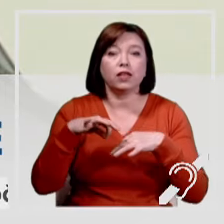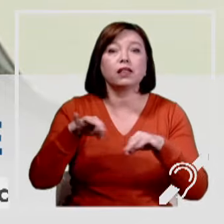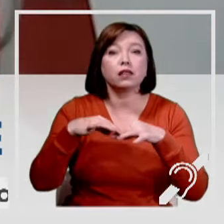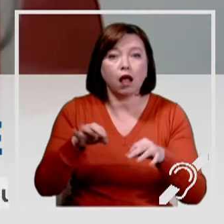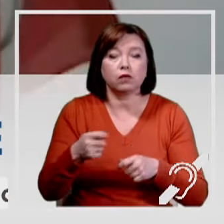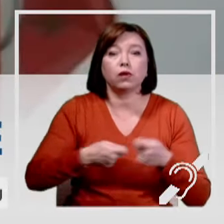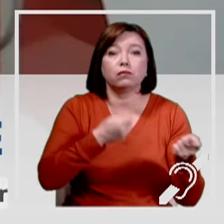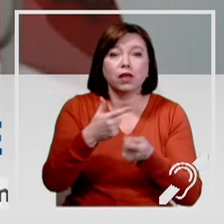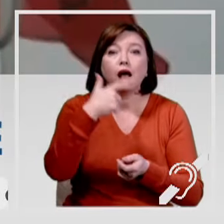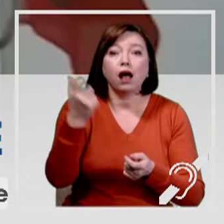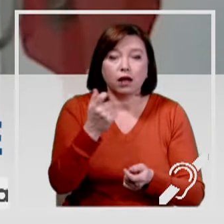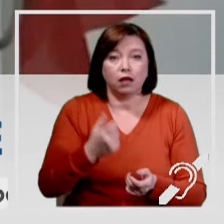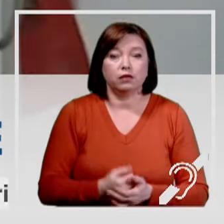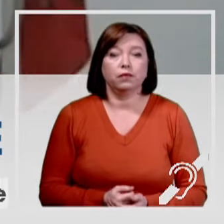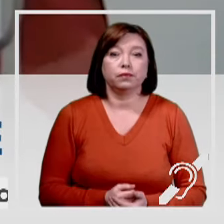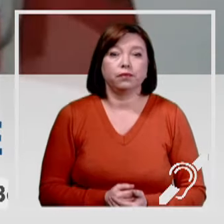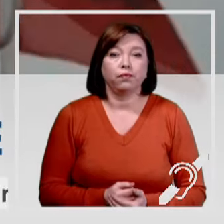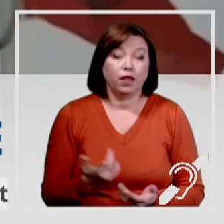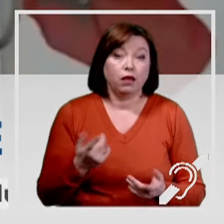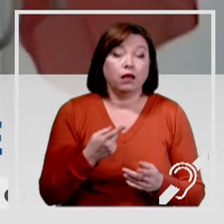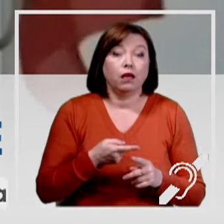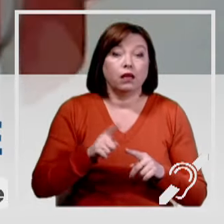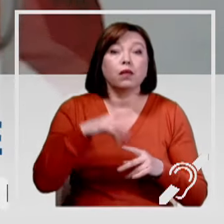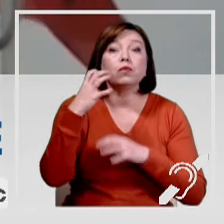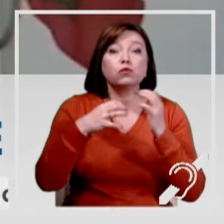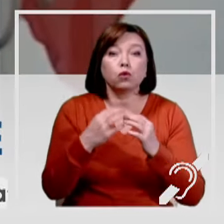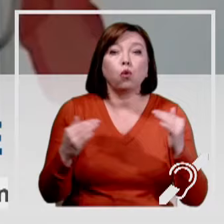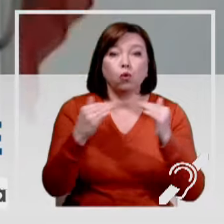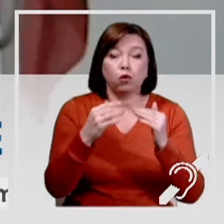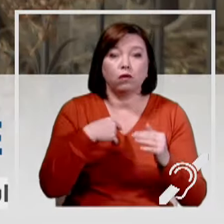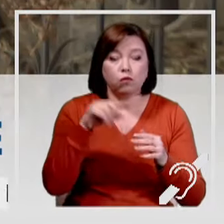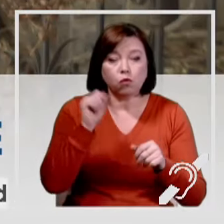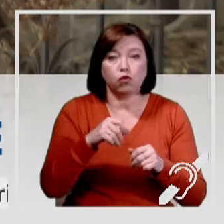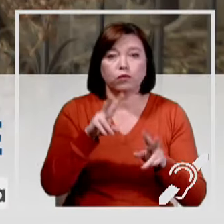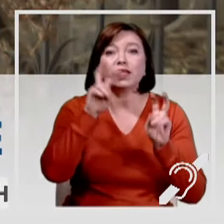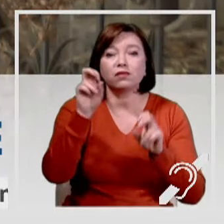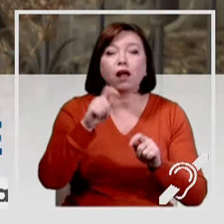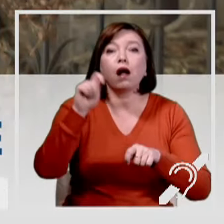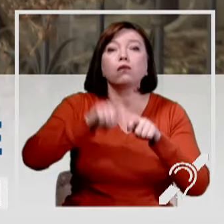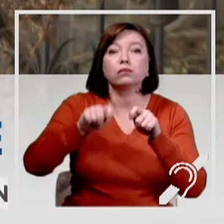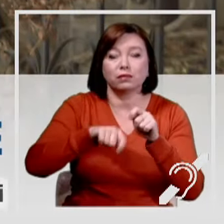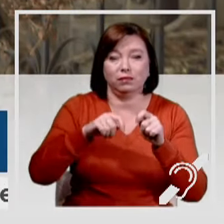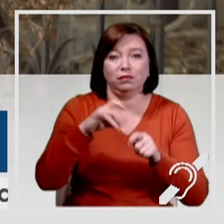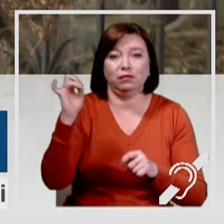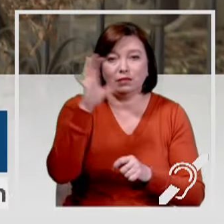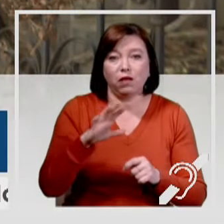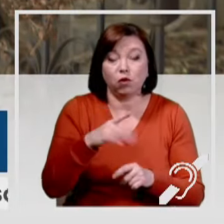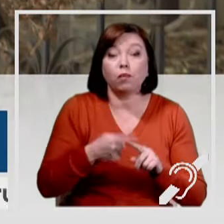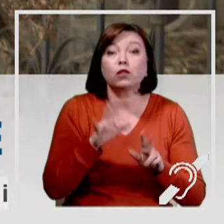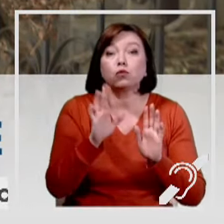și furnizarea gazelor naturale. Auditul internațional, putem să-l numim un act de control. Evident că asta e doar